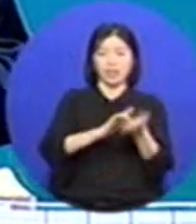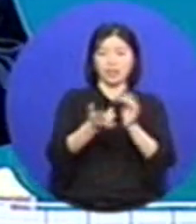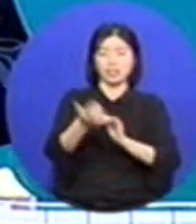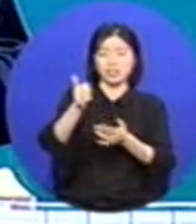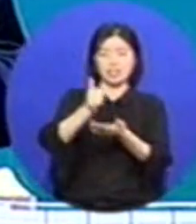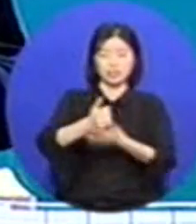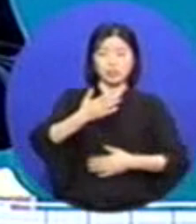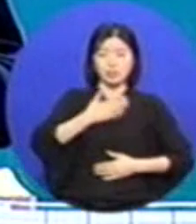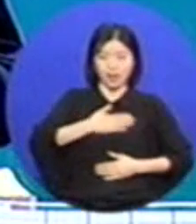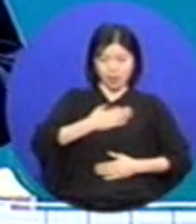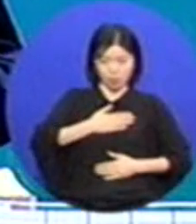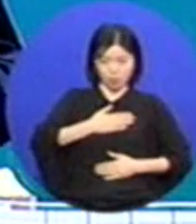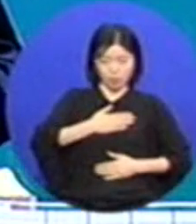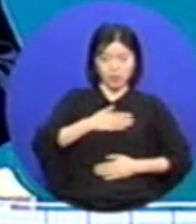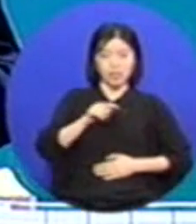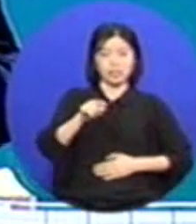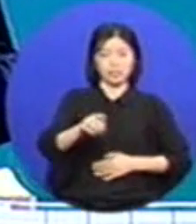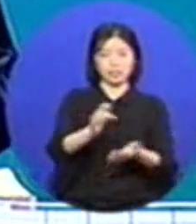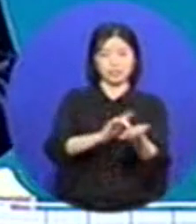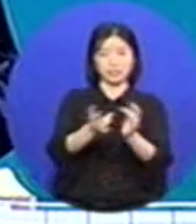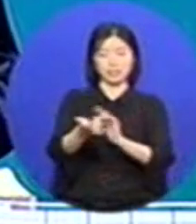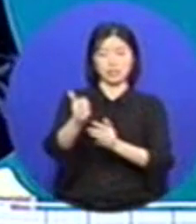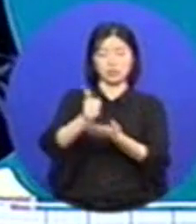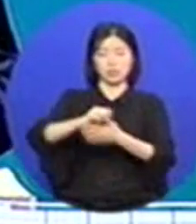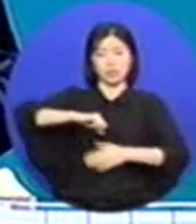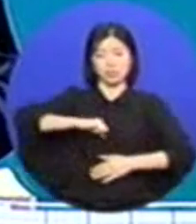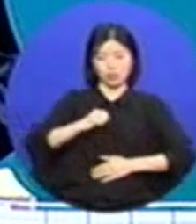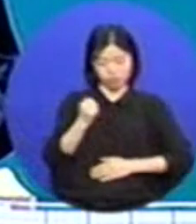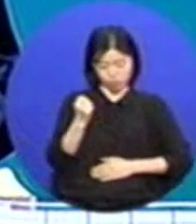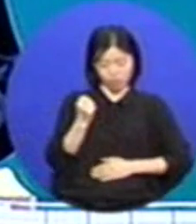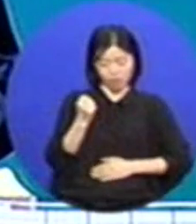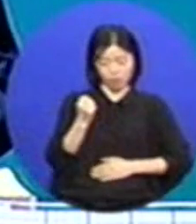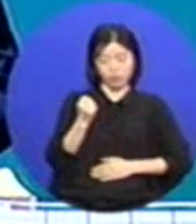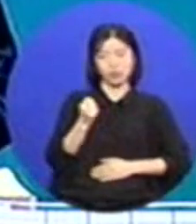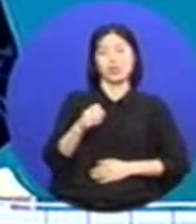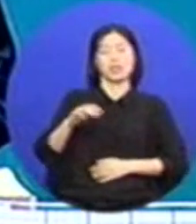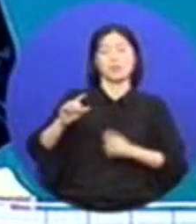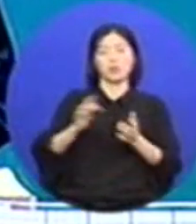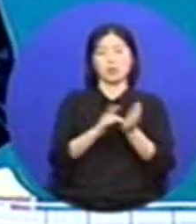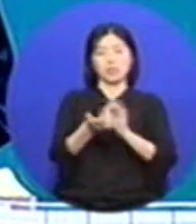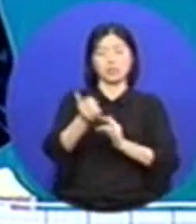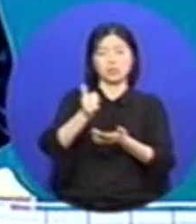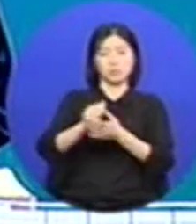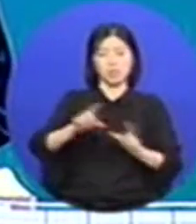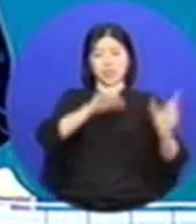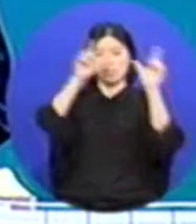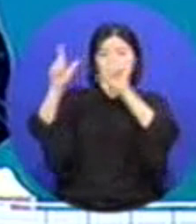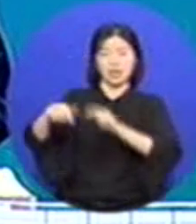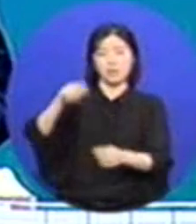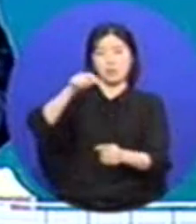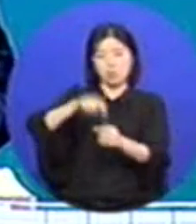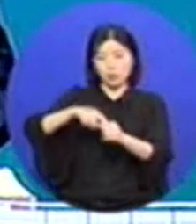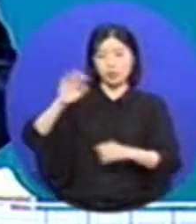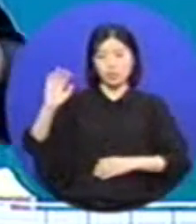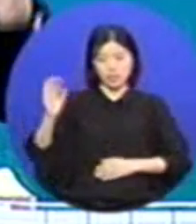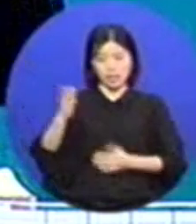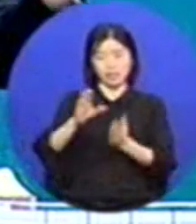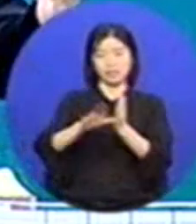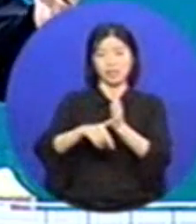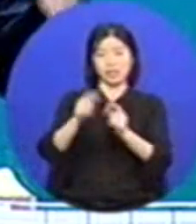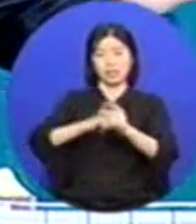그 예수님에게 내가 순종하고 예수님이 내 삶의 목적이 되는 순간에 더 이상